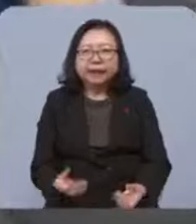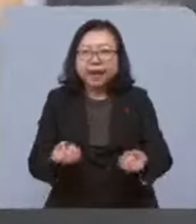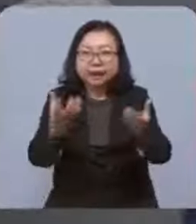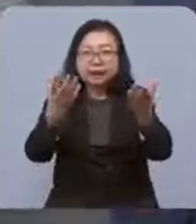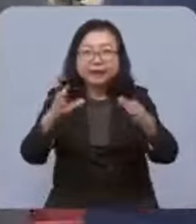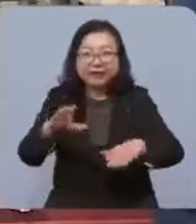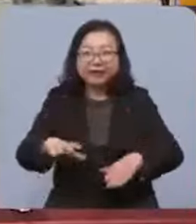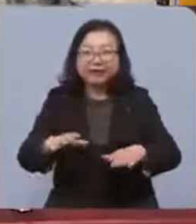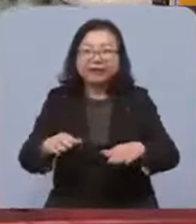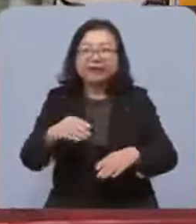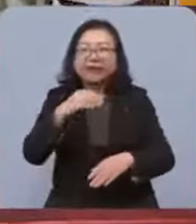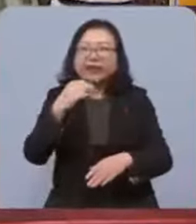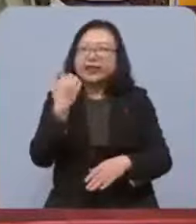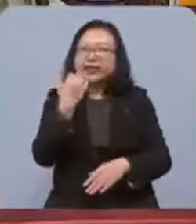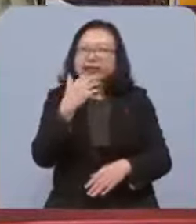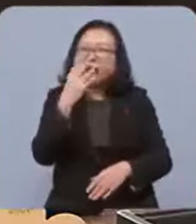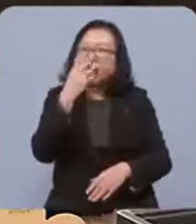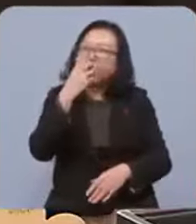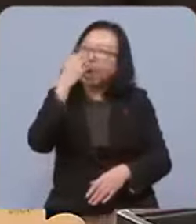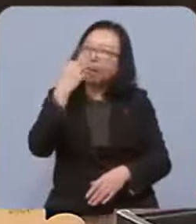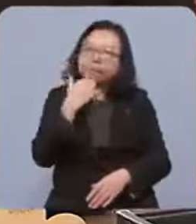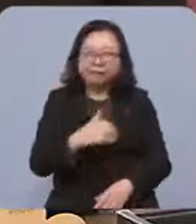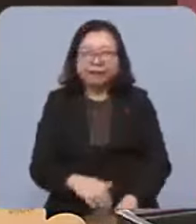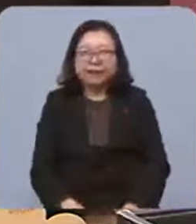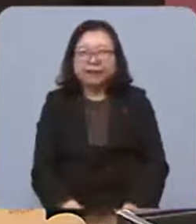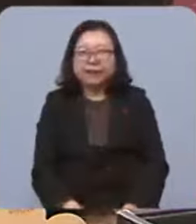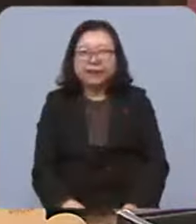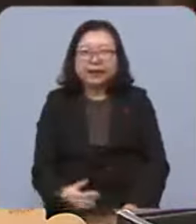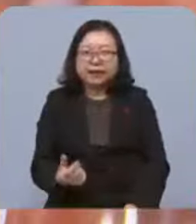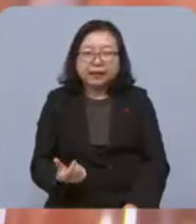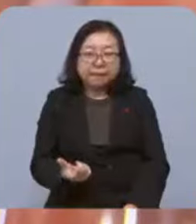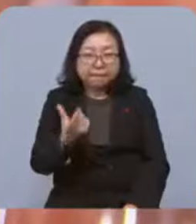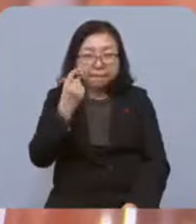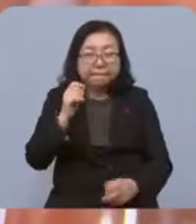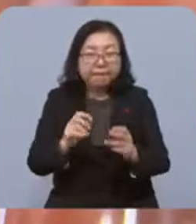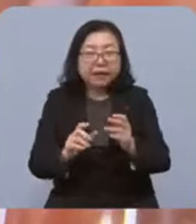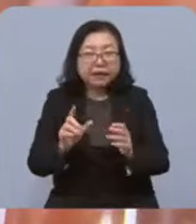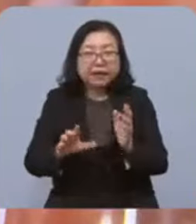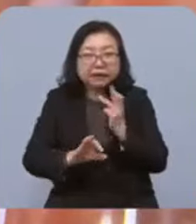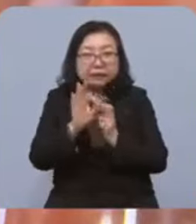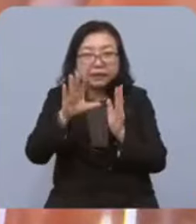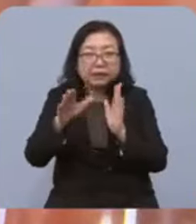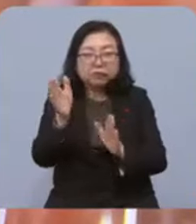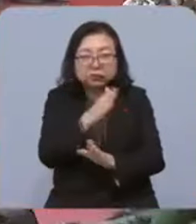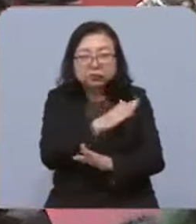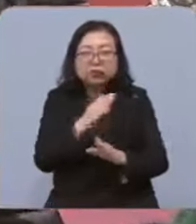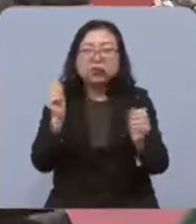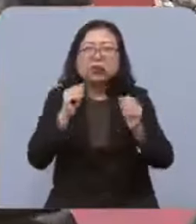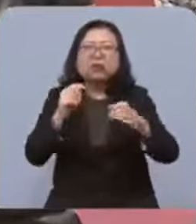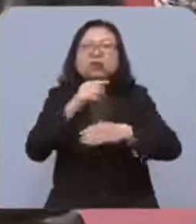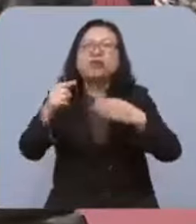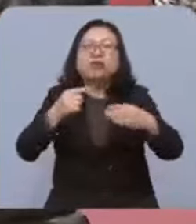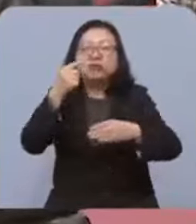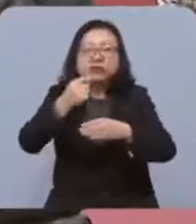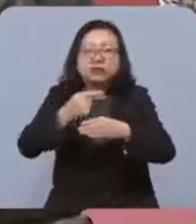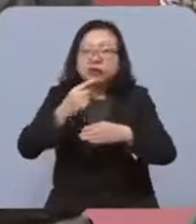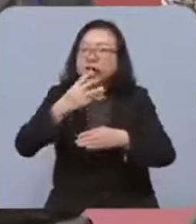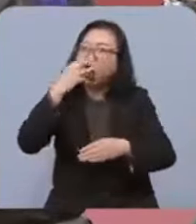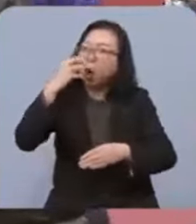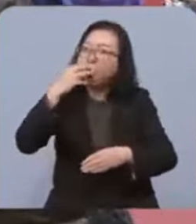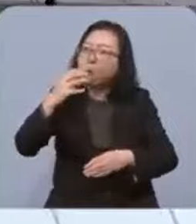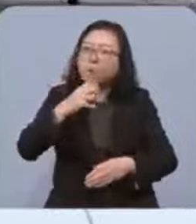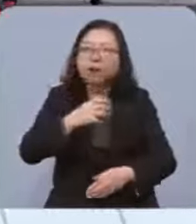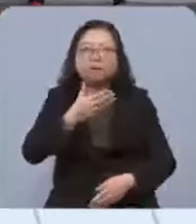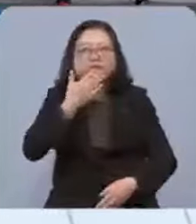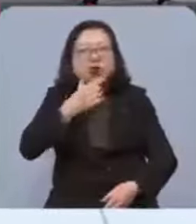행사장이 온통 주황빛으로 물들었습니다. 이른 시간이지만 겨울철 대표적인 말린 과일, 곶감을 맛보려는 사람들로